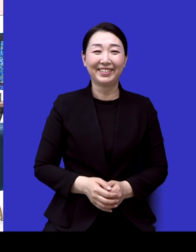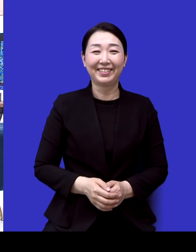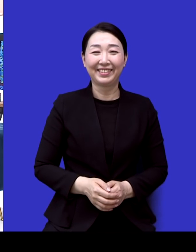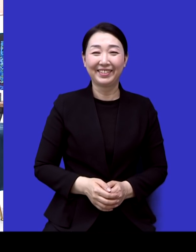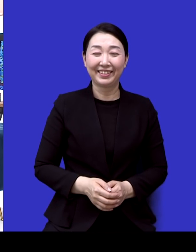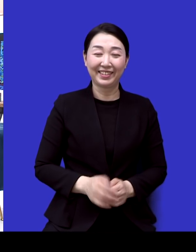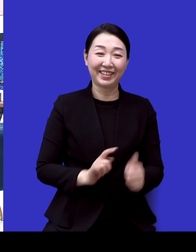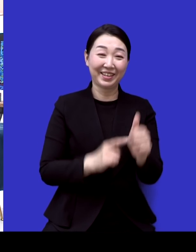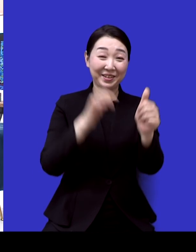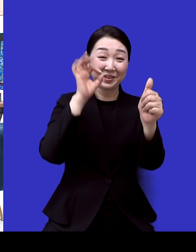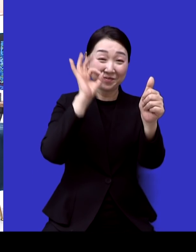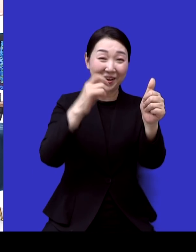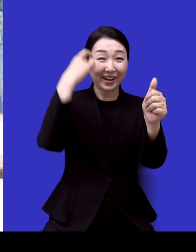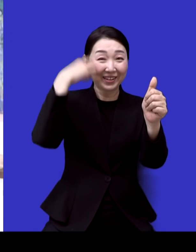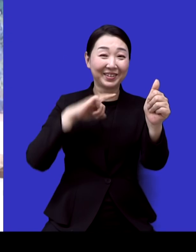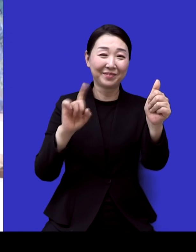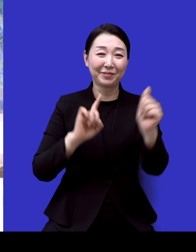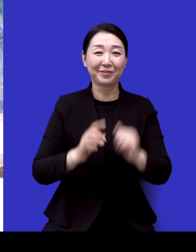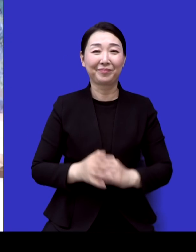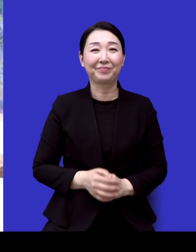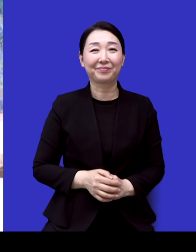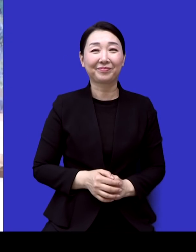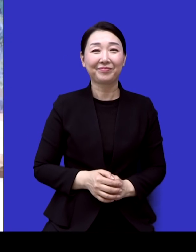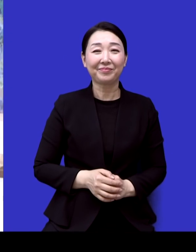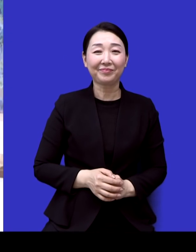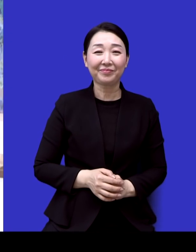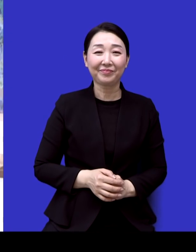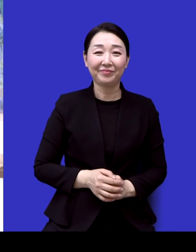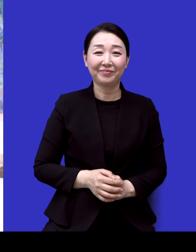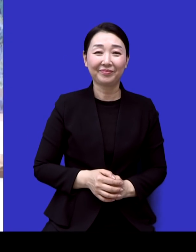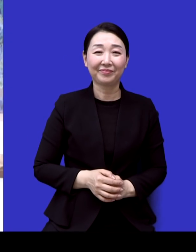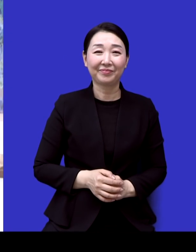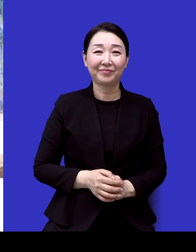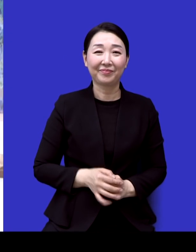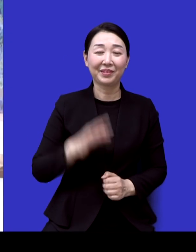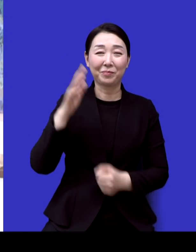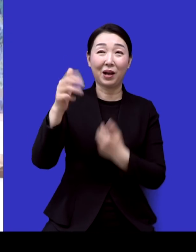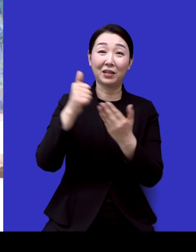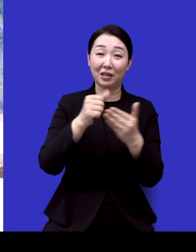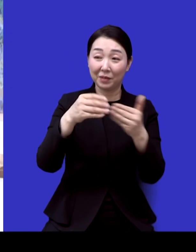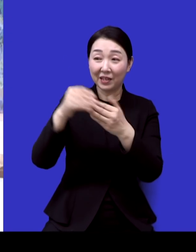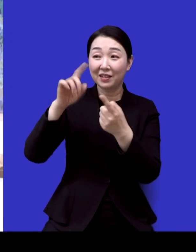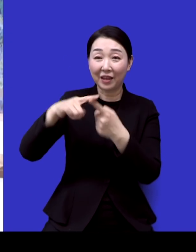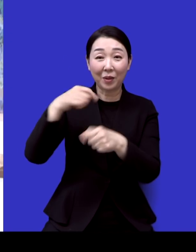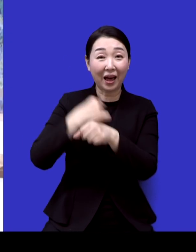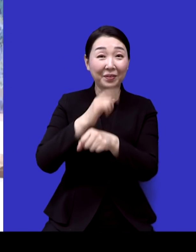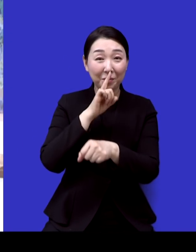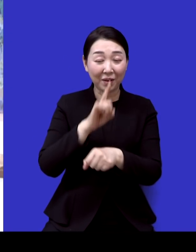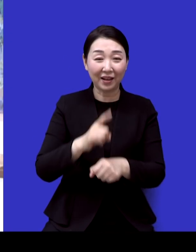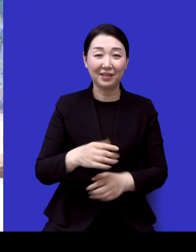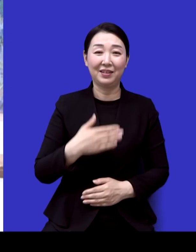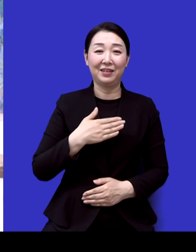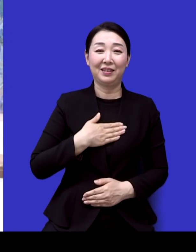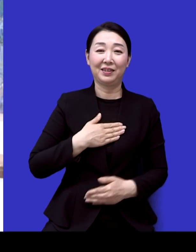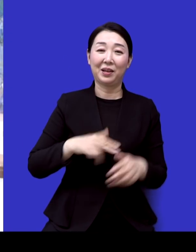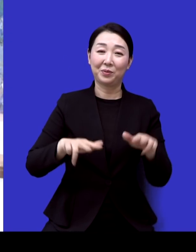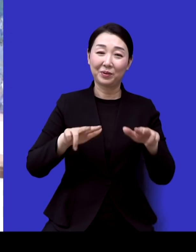우리 이정수 형제 어떠셨어요? 아니 그 아까 뭐 이렇게 그 하나님이 이끄는 대로 가신다고 하셨잖아요. 저도